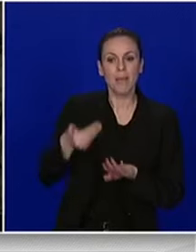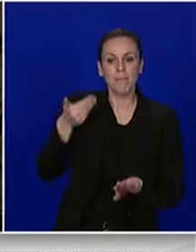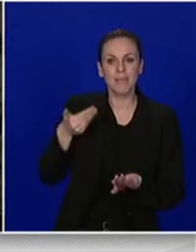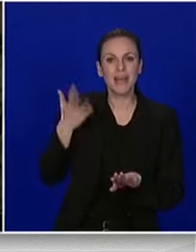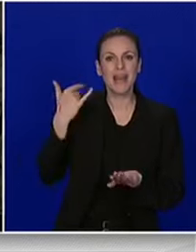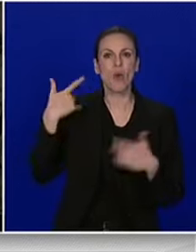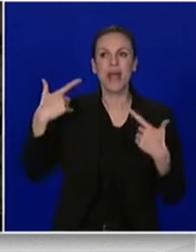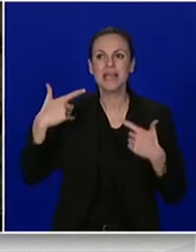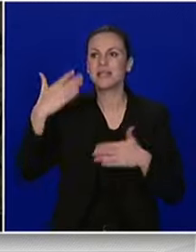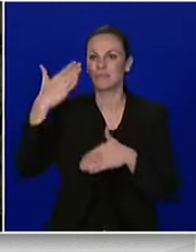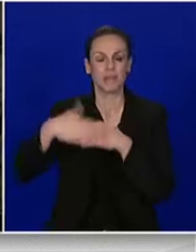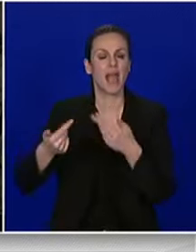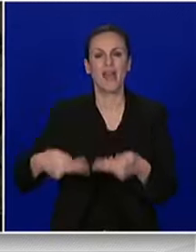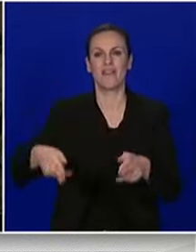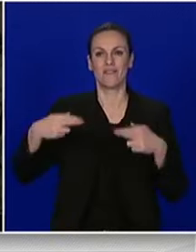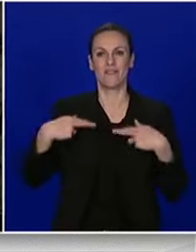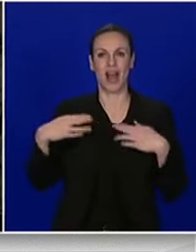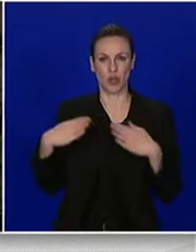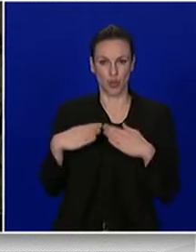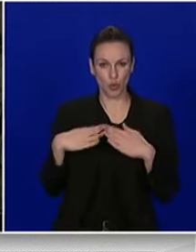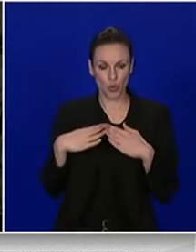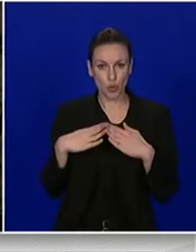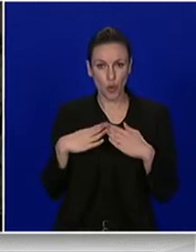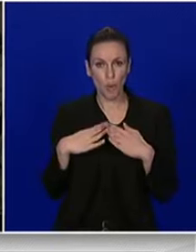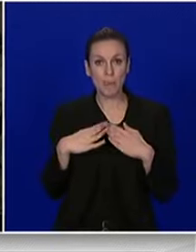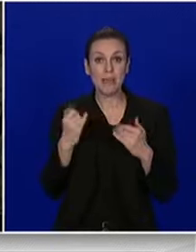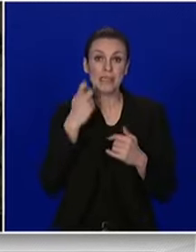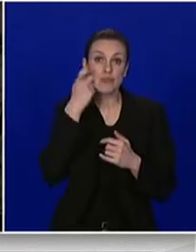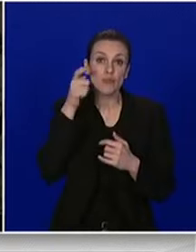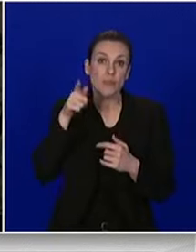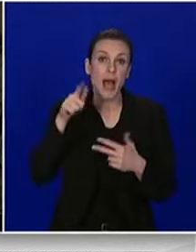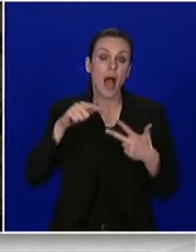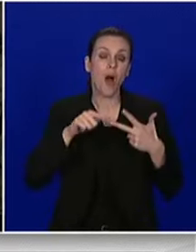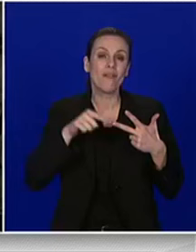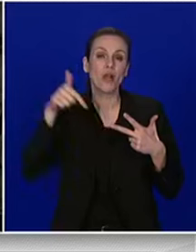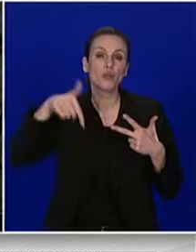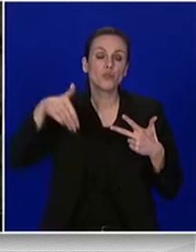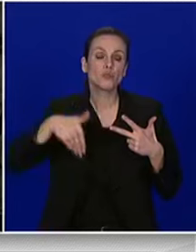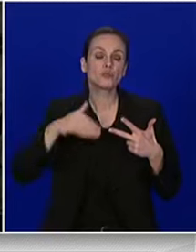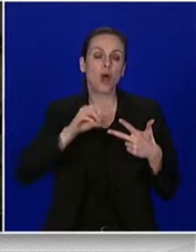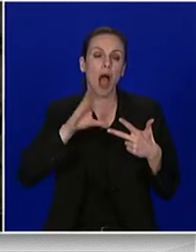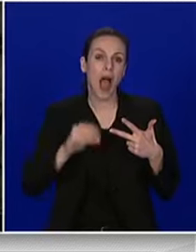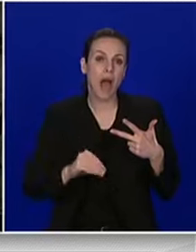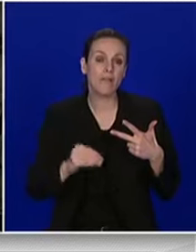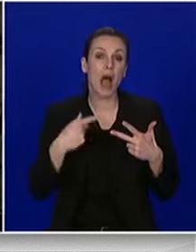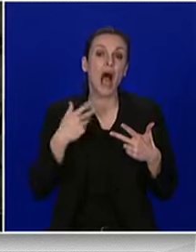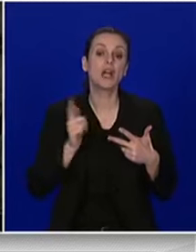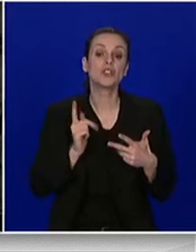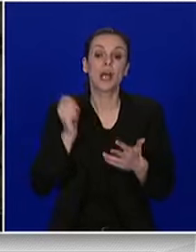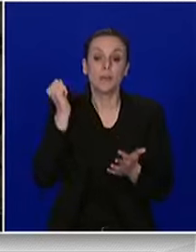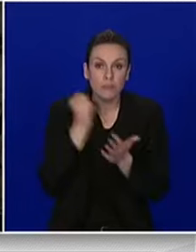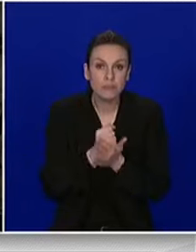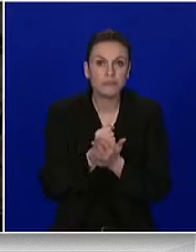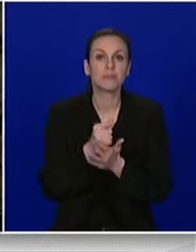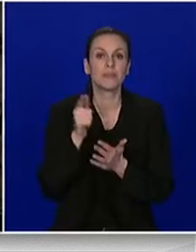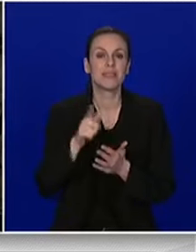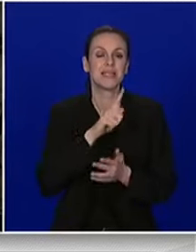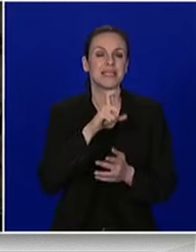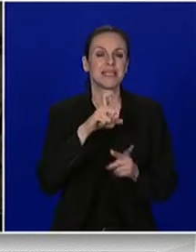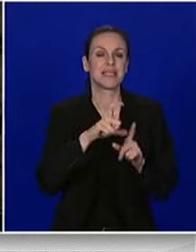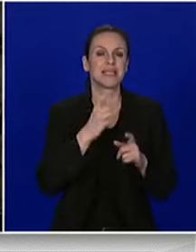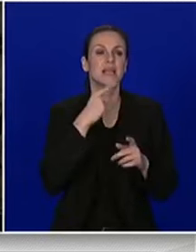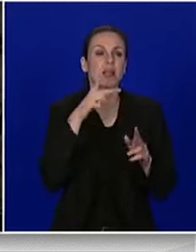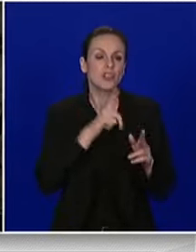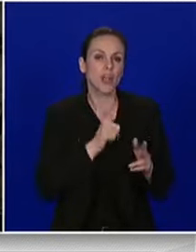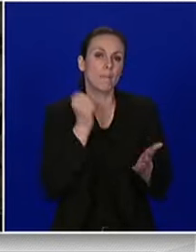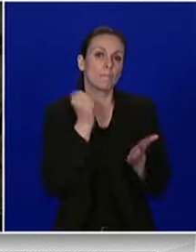izleta kući. Imamo za sad sumnju na južnoafrički soj, a potvrda će nam doći iz ECDC-a. Evo,